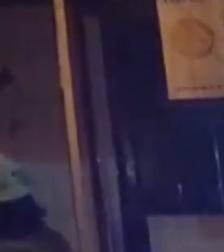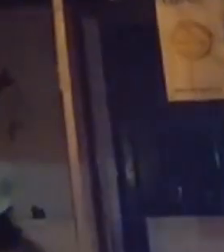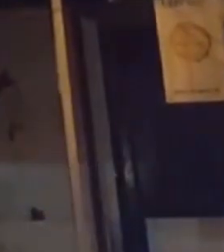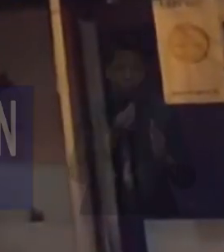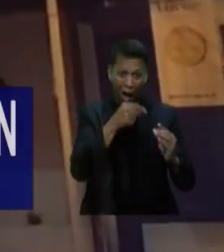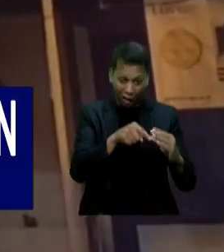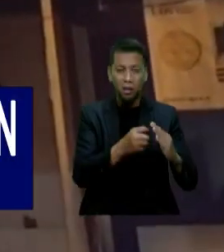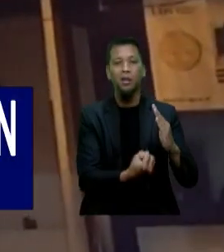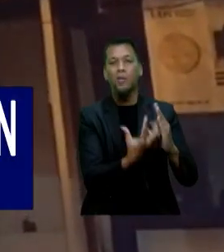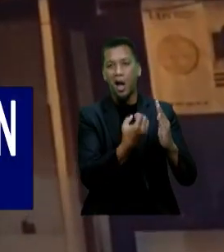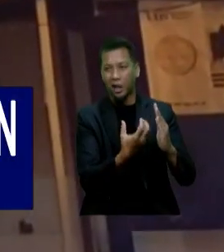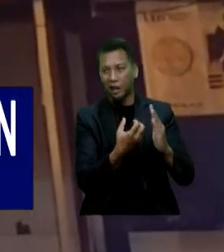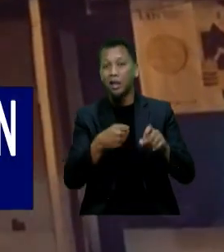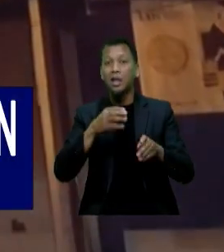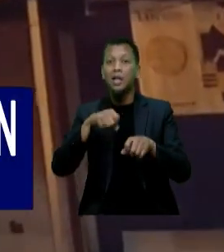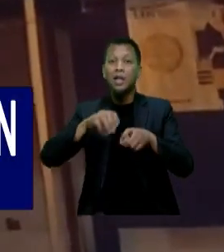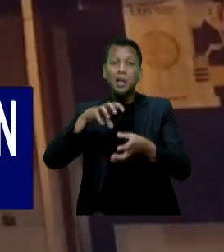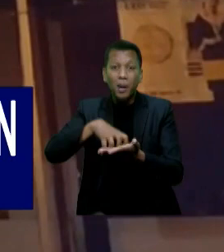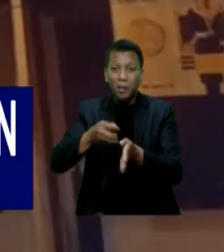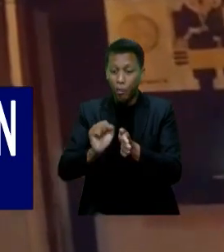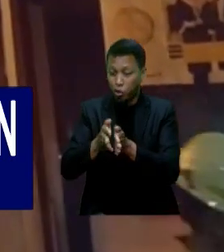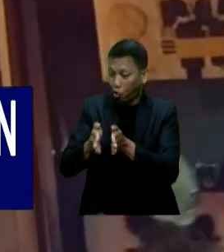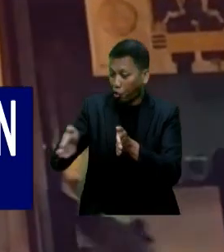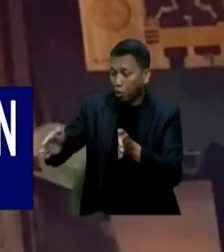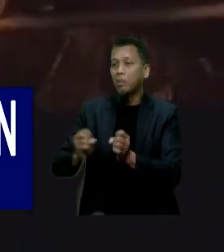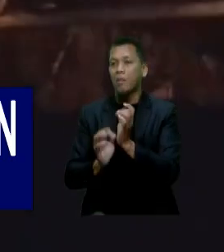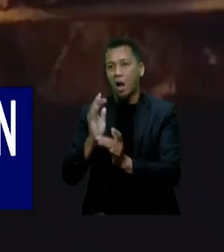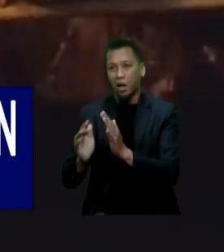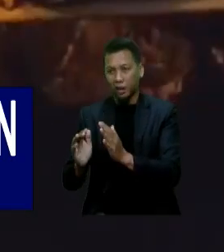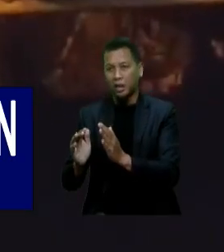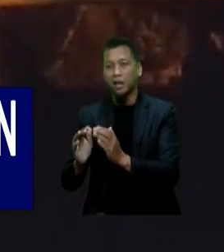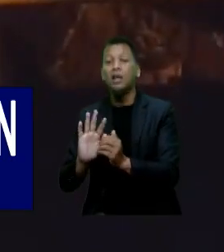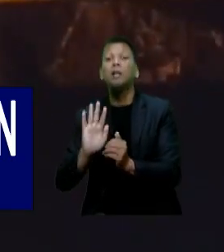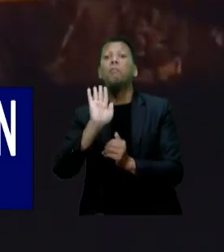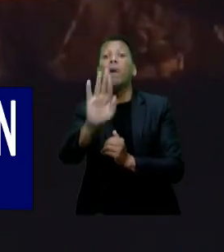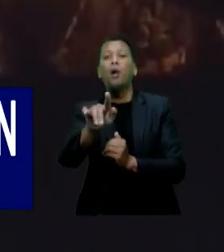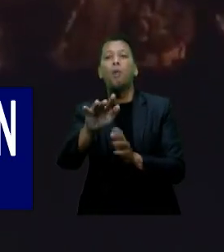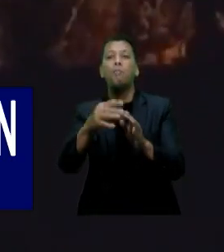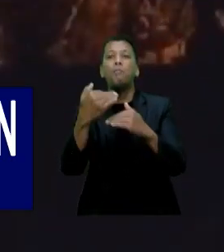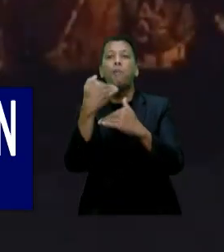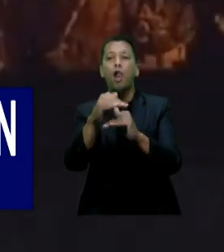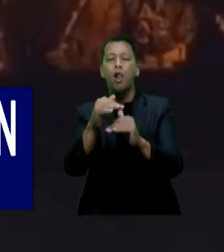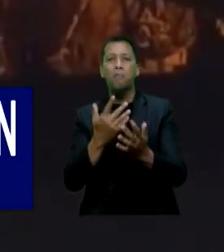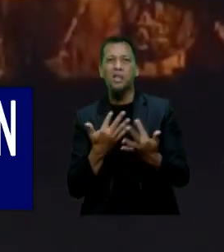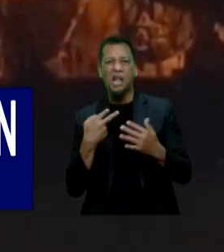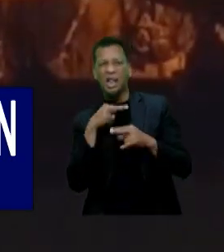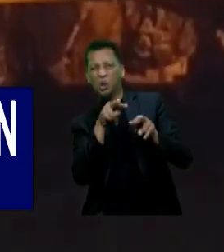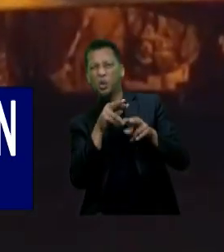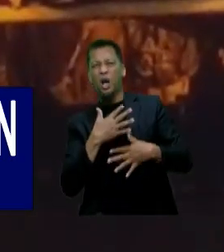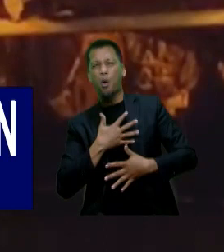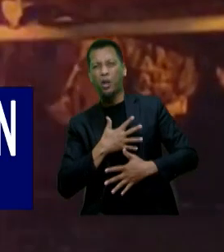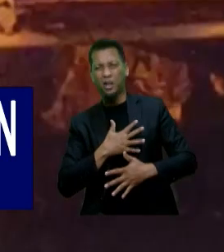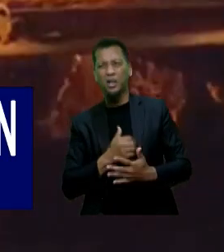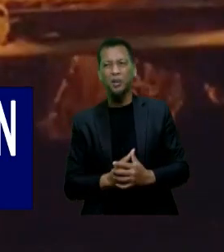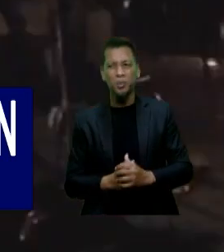motor di depan Mall Gandaria City, Kebayoran Lama, Jakarta Selatan, Jumat malam, mengakibatkan kepanikan warga. Pemilik motor yang